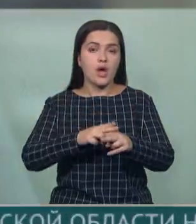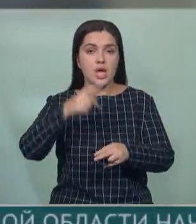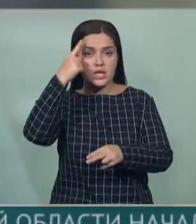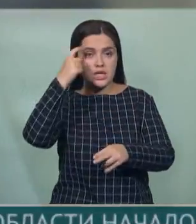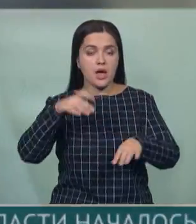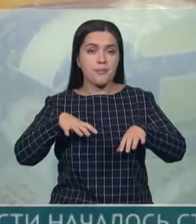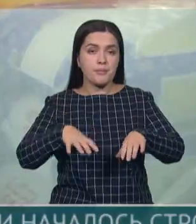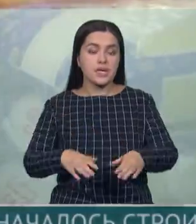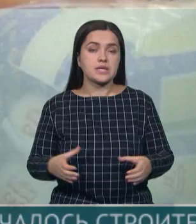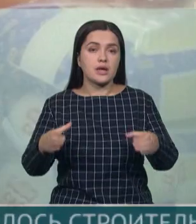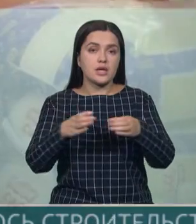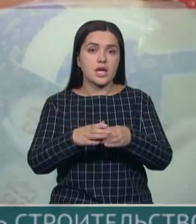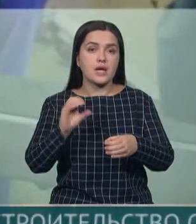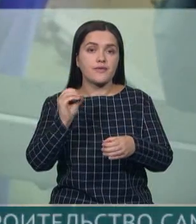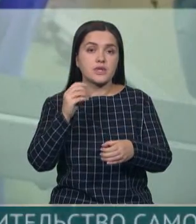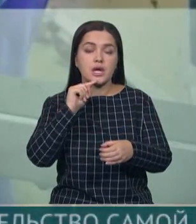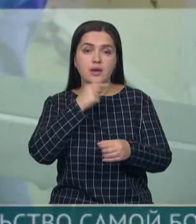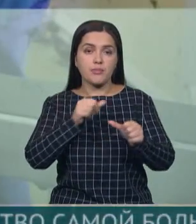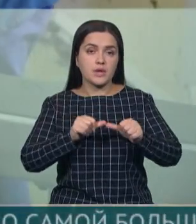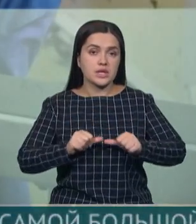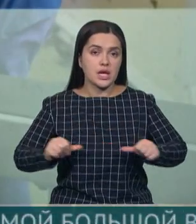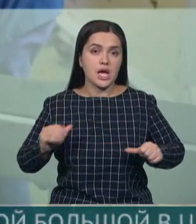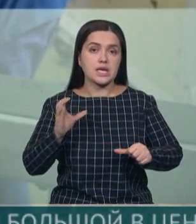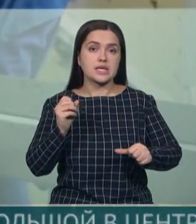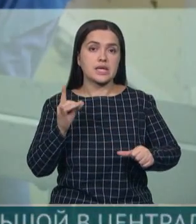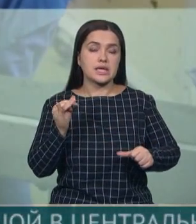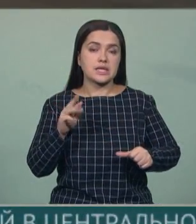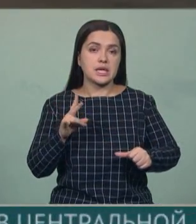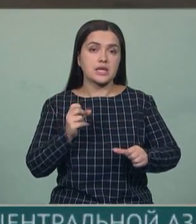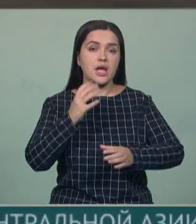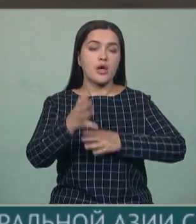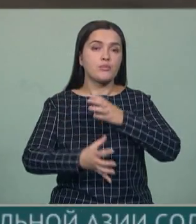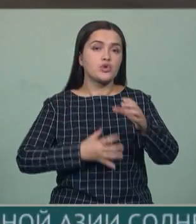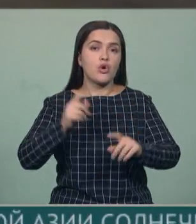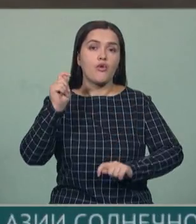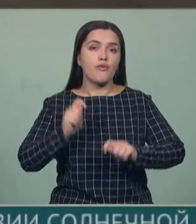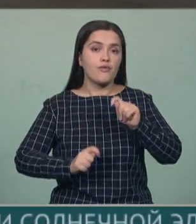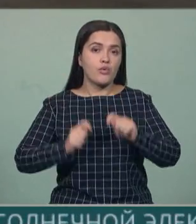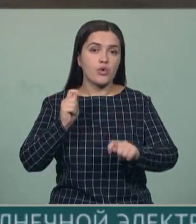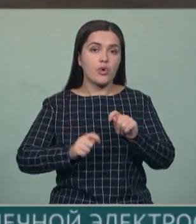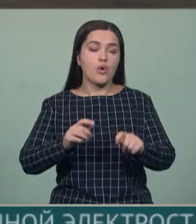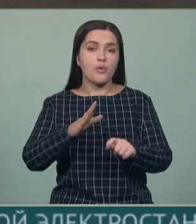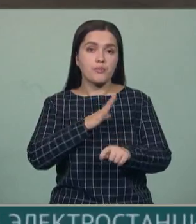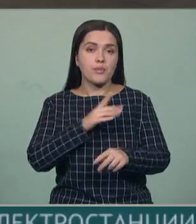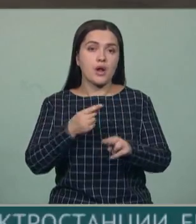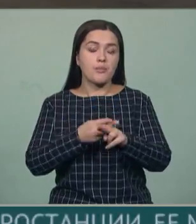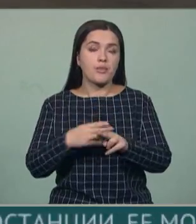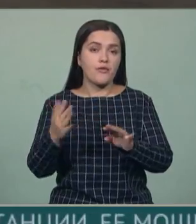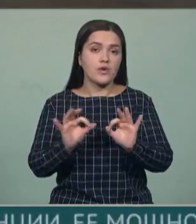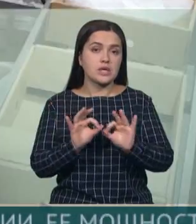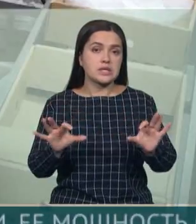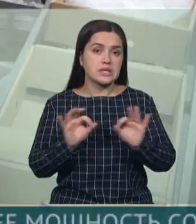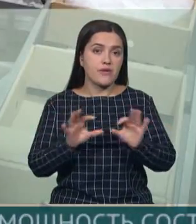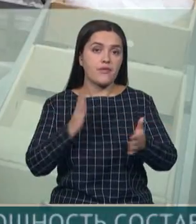евразийские бренды. Об этом заявил председатель коллегии Евразийской экономической комиссии Тигран Саркисян на международном форуме